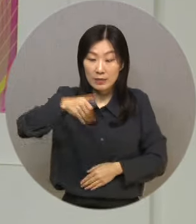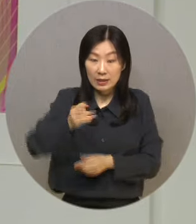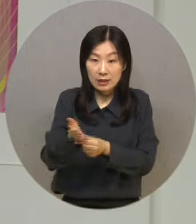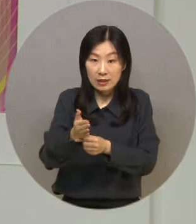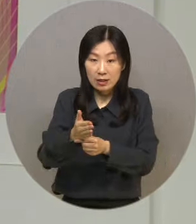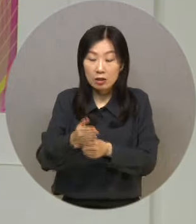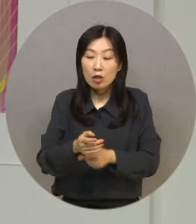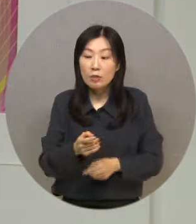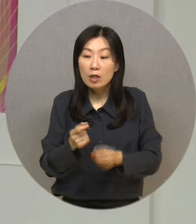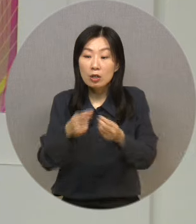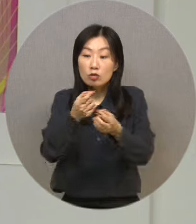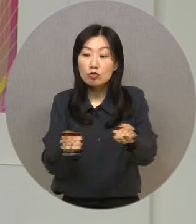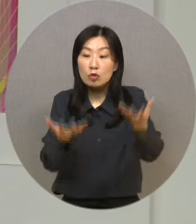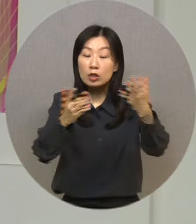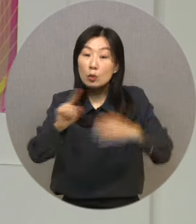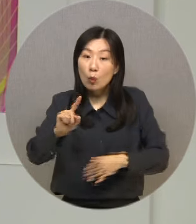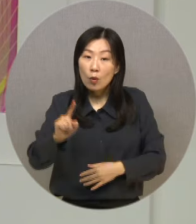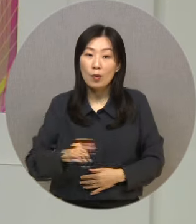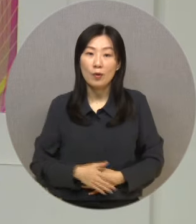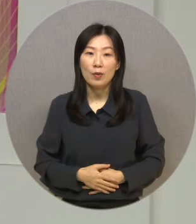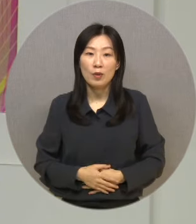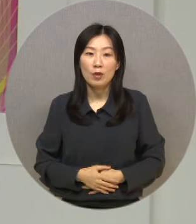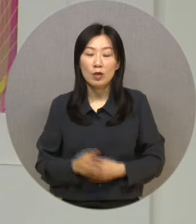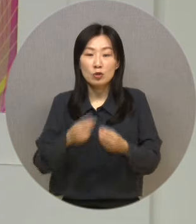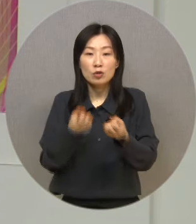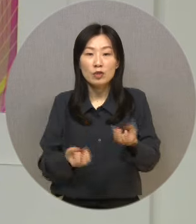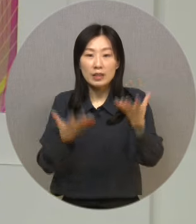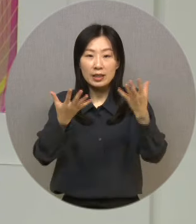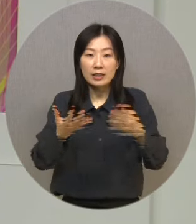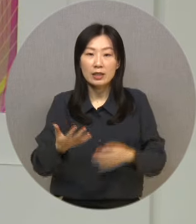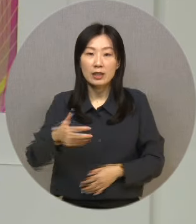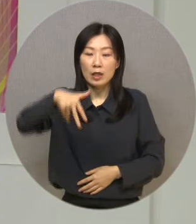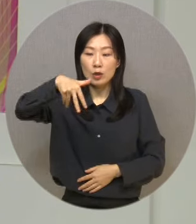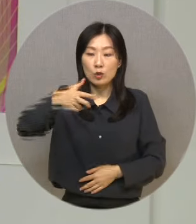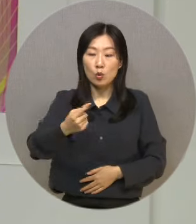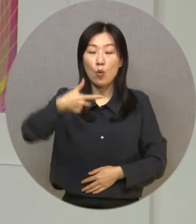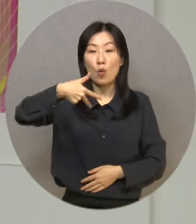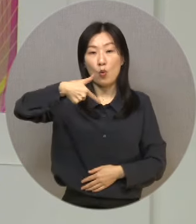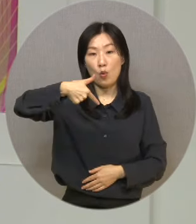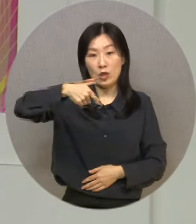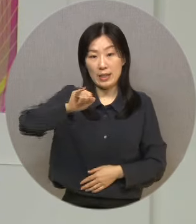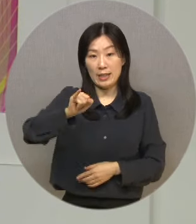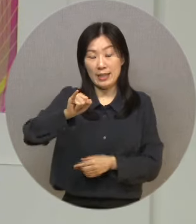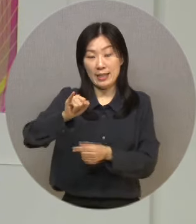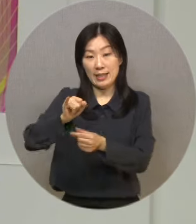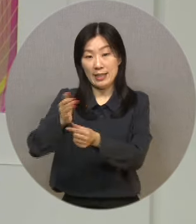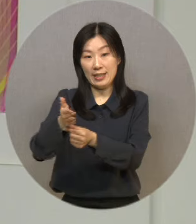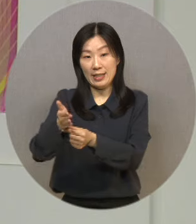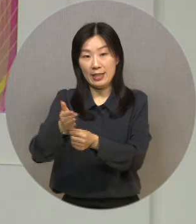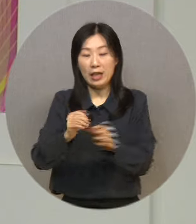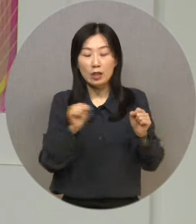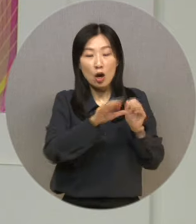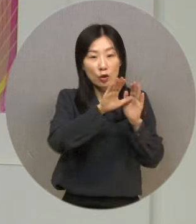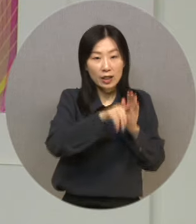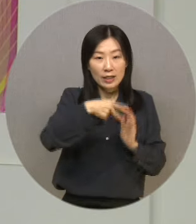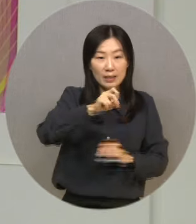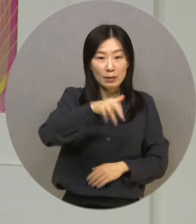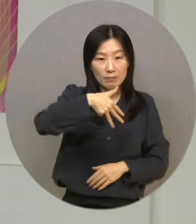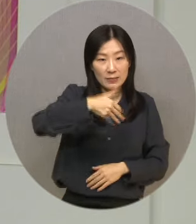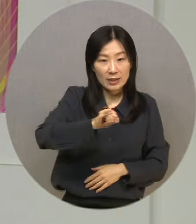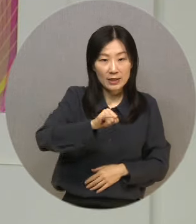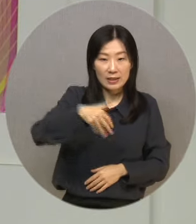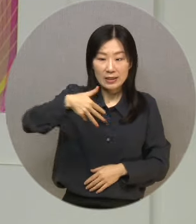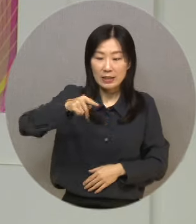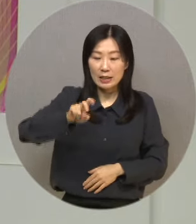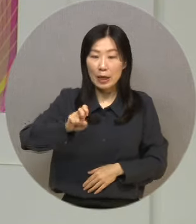해산물이 올라가나요? 추석에는 또 조기 같은 거, 딴 해산물이 올라가고, 이 겨울에는 삼치, 참돔이 네. 주로